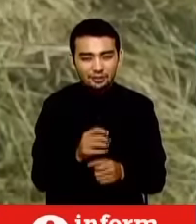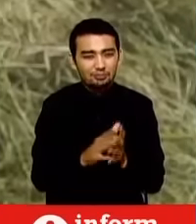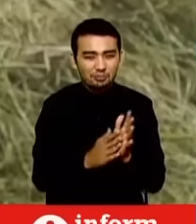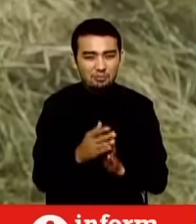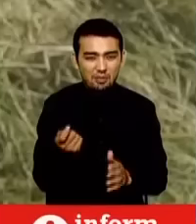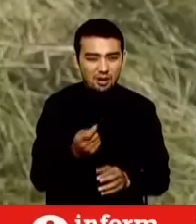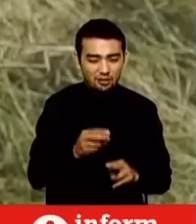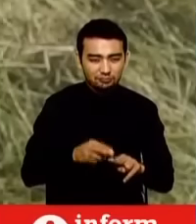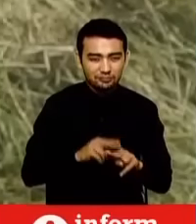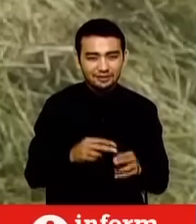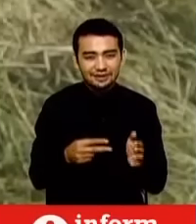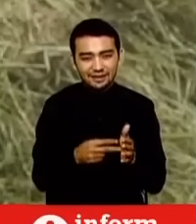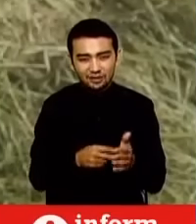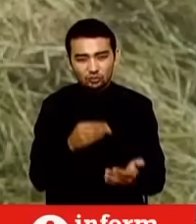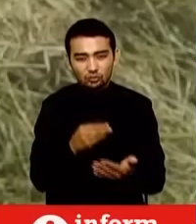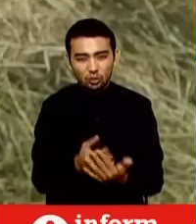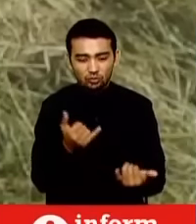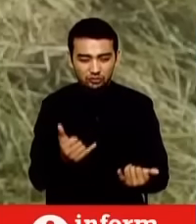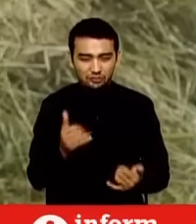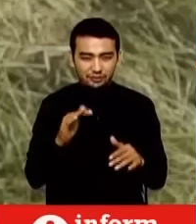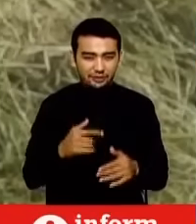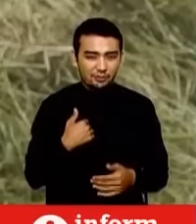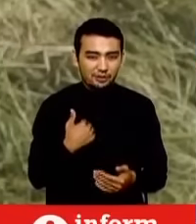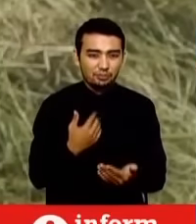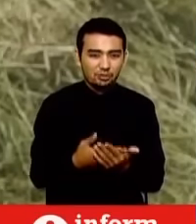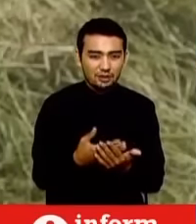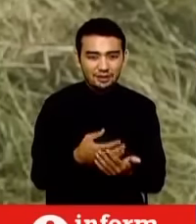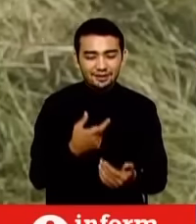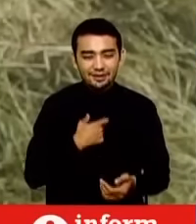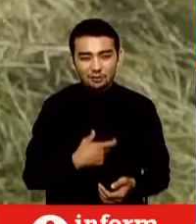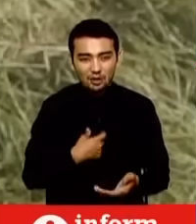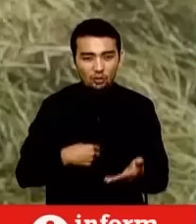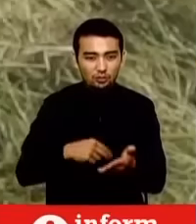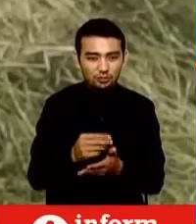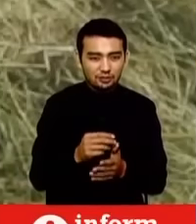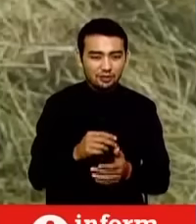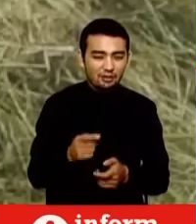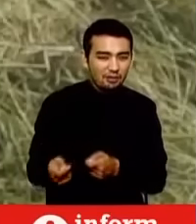разные. В целом сено дорогое. Мы, например, не можем себе позволить везти